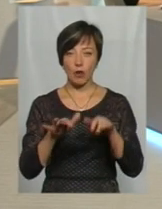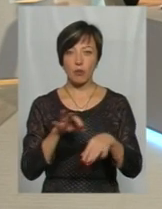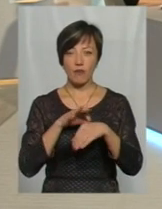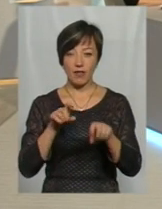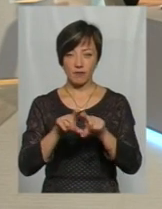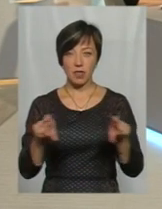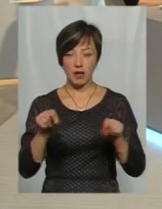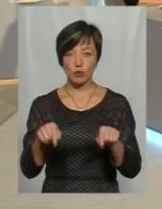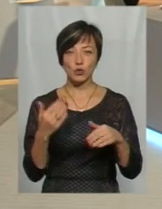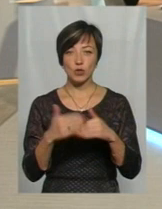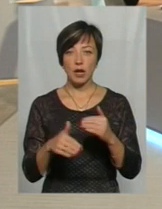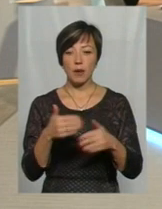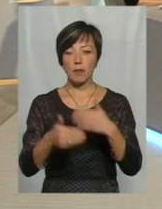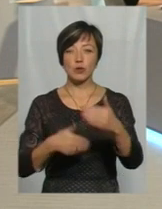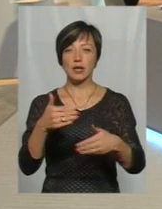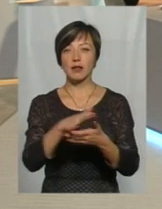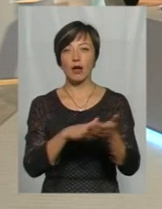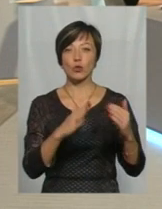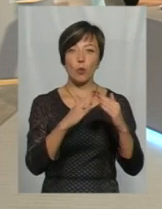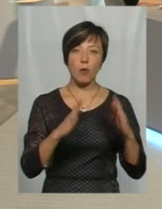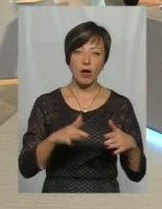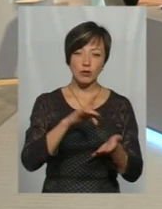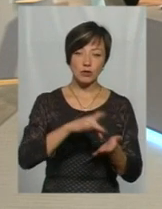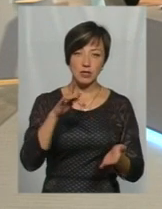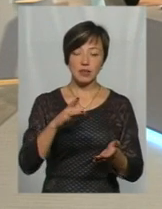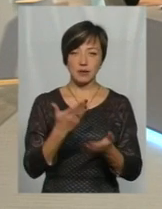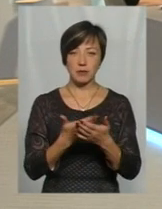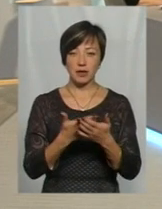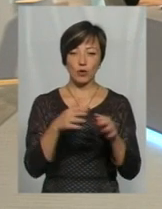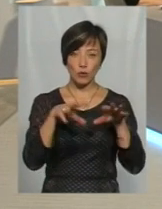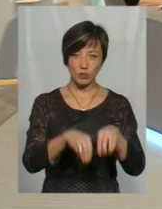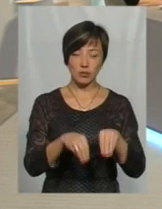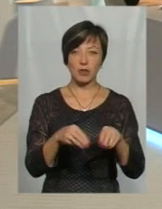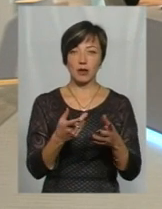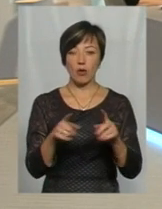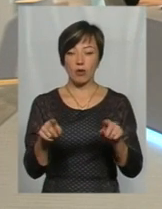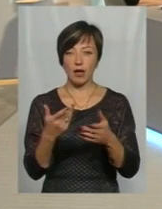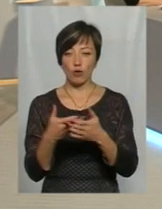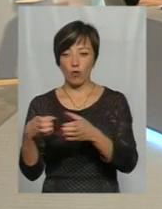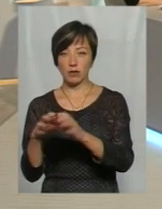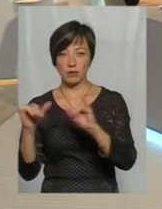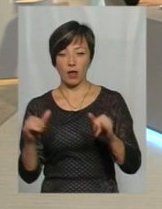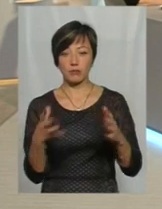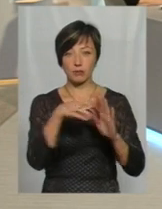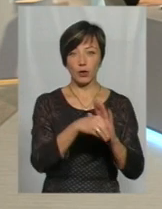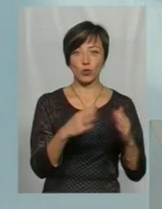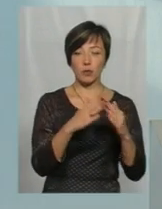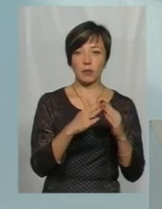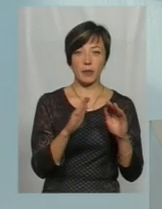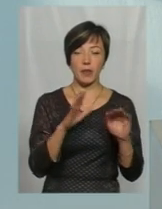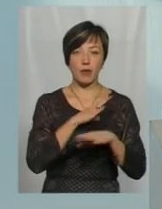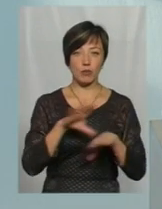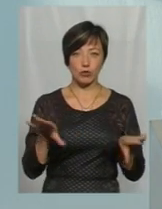закладі, і вже послідовних, в домашніх осередках, якщо це десь в організованому колективі спалах, в